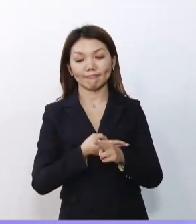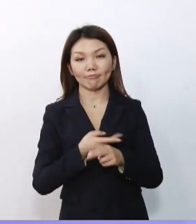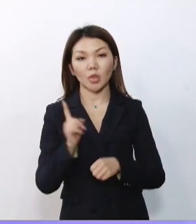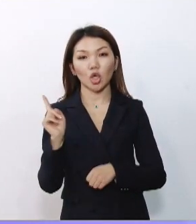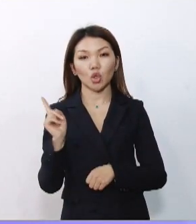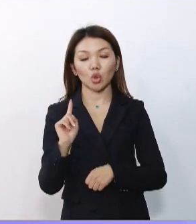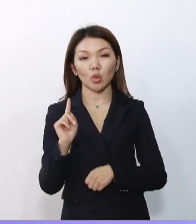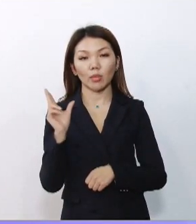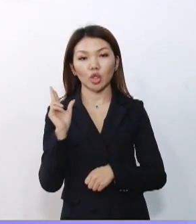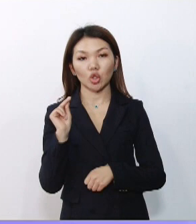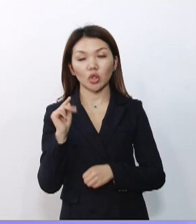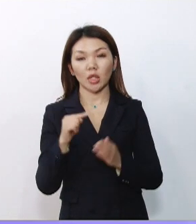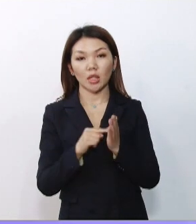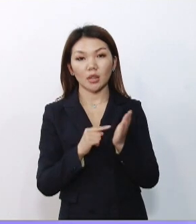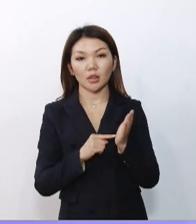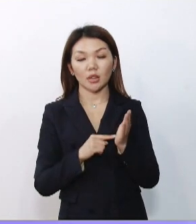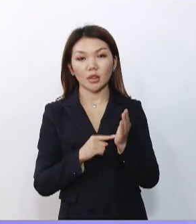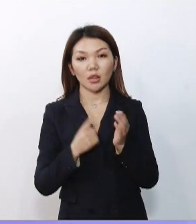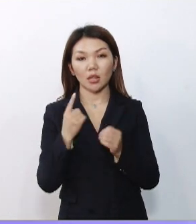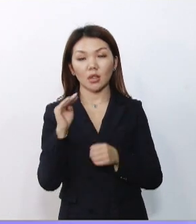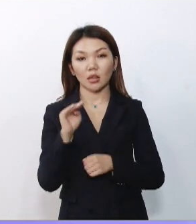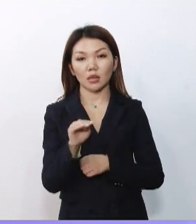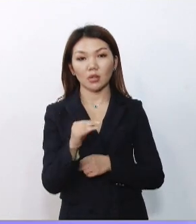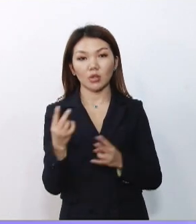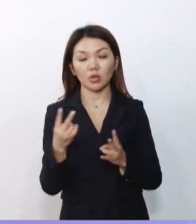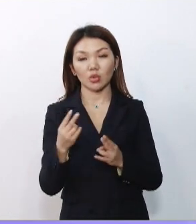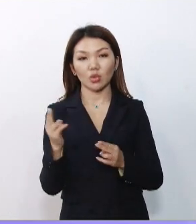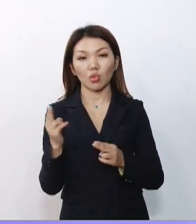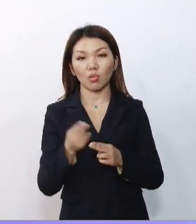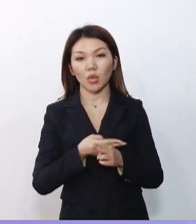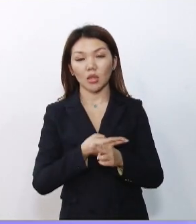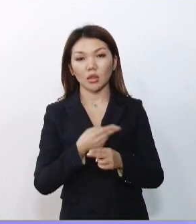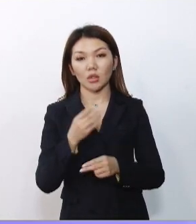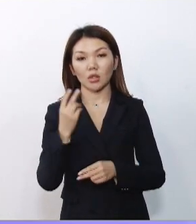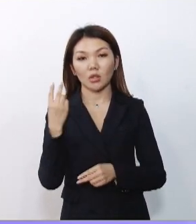Чтобы число разделить на 1000, нужно